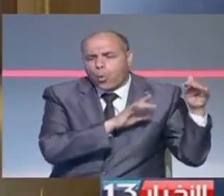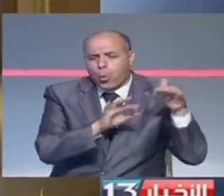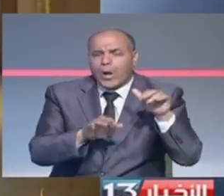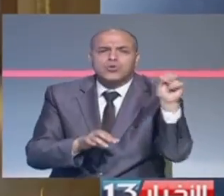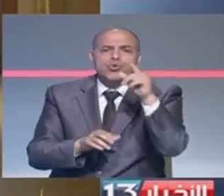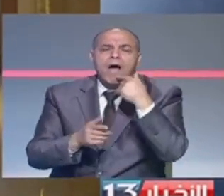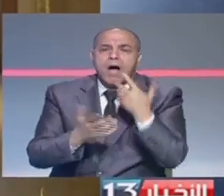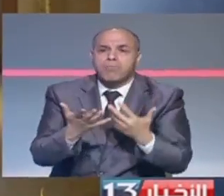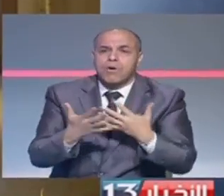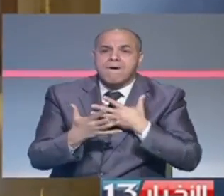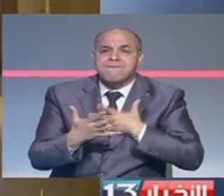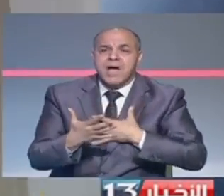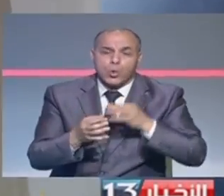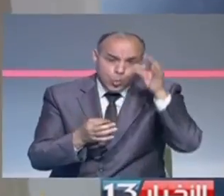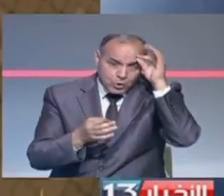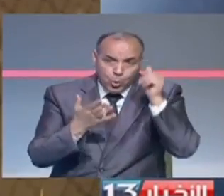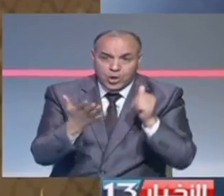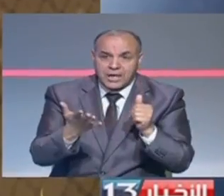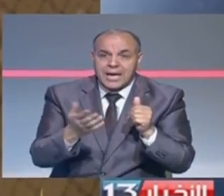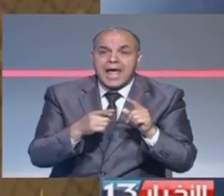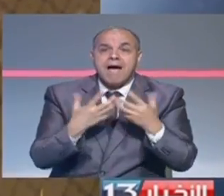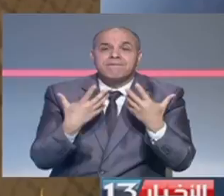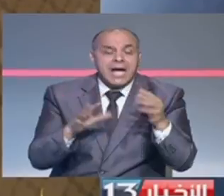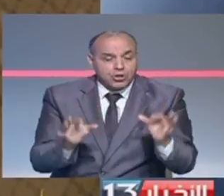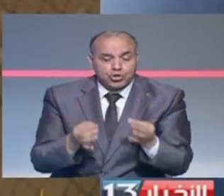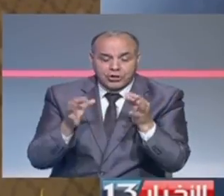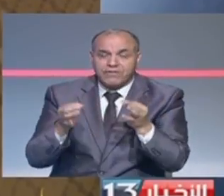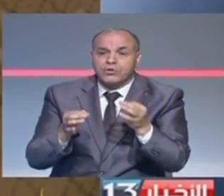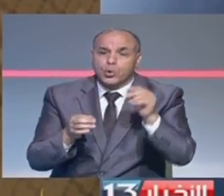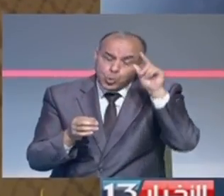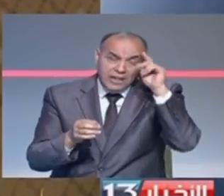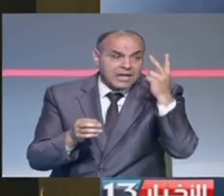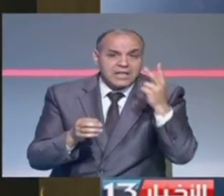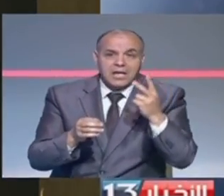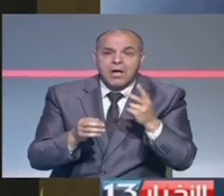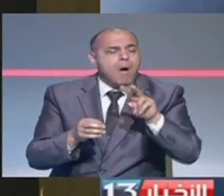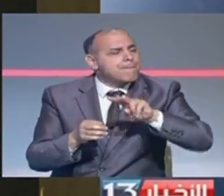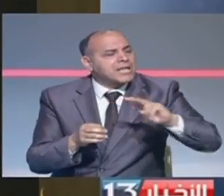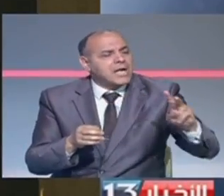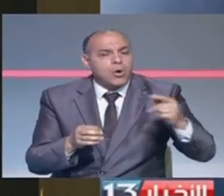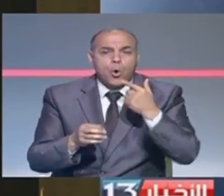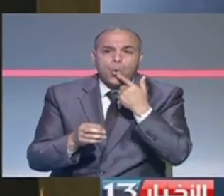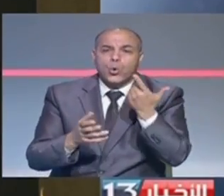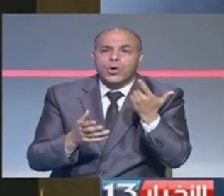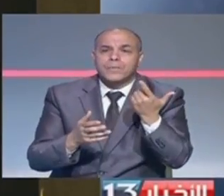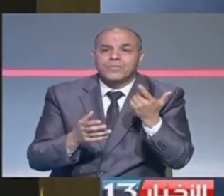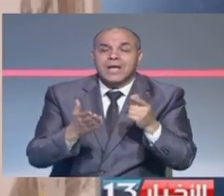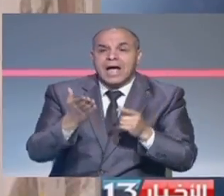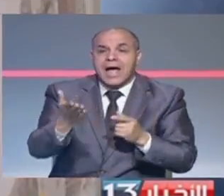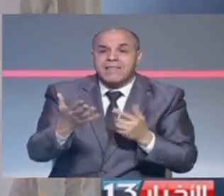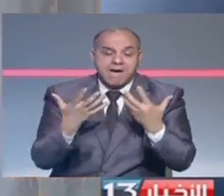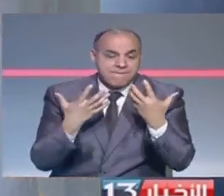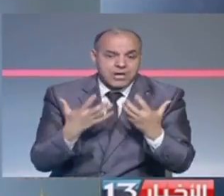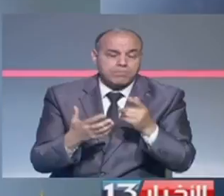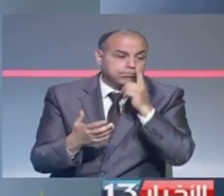السياح ورودها من التونسيين من من يستشفون سفيري والمتنوع بدات اليوم الفارغه ليس ودور